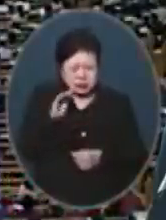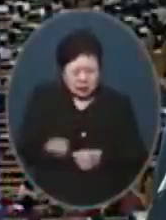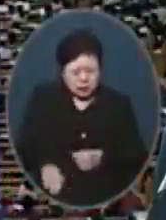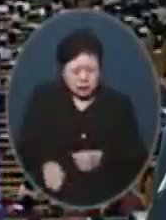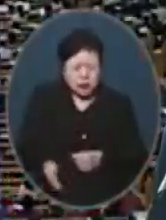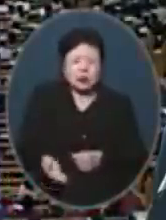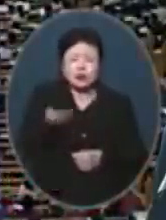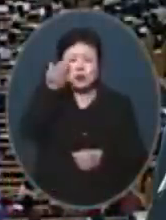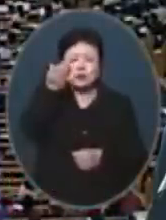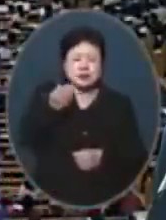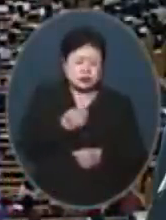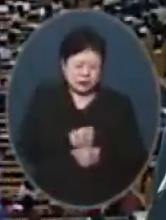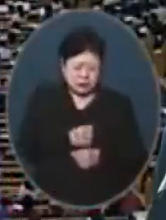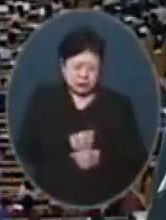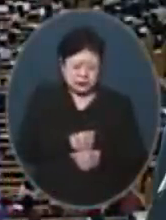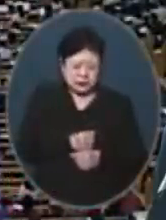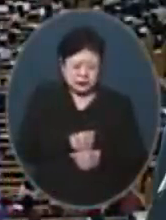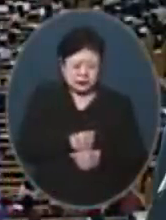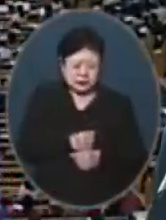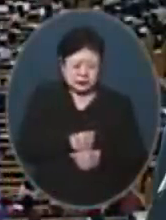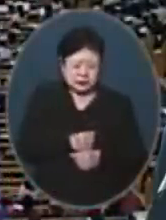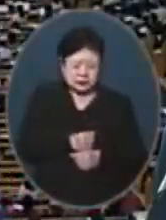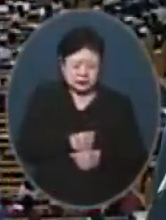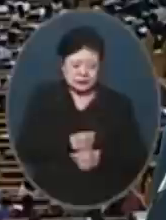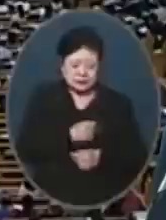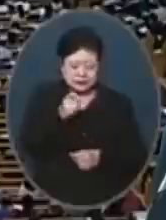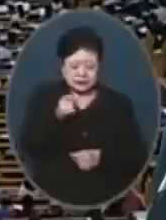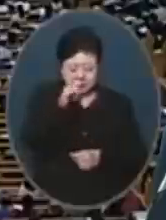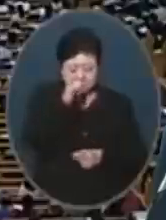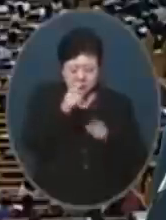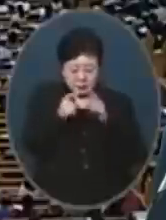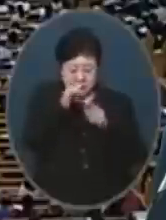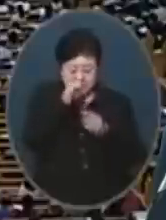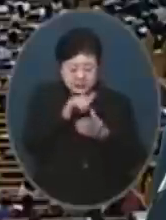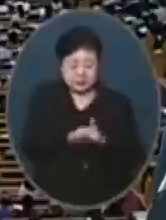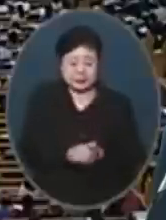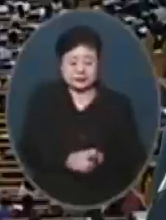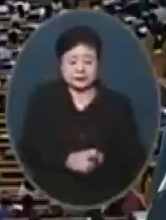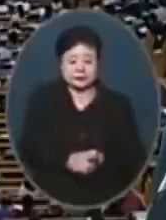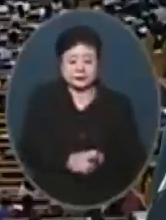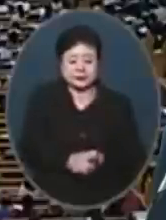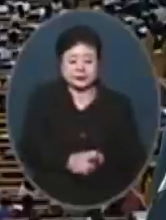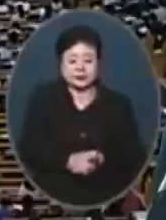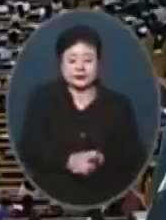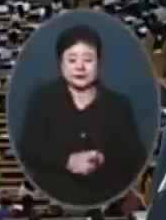하시고 높이기도 하시는 도다라고 말씀을 하셨습니다.